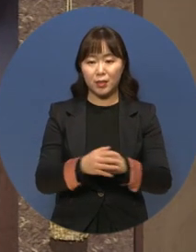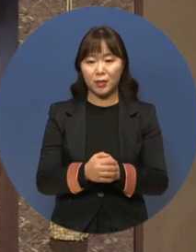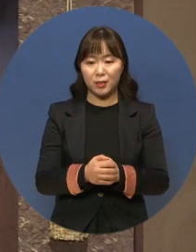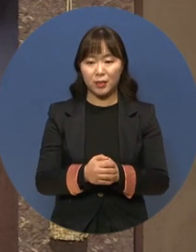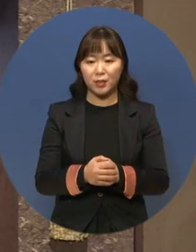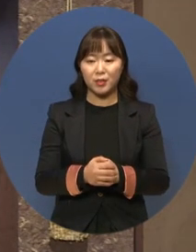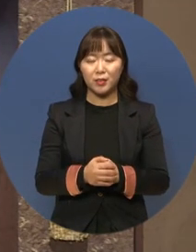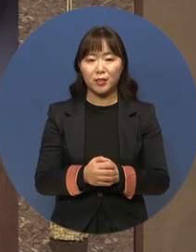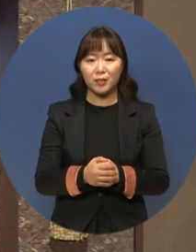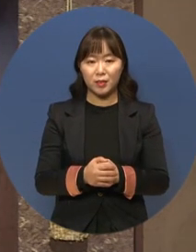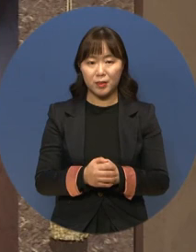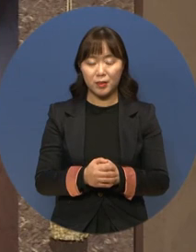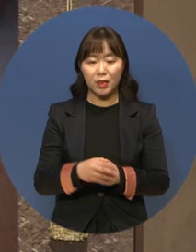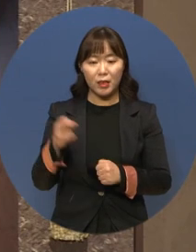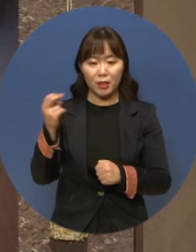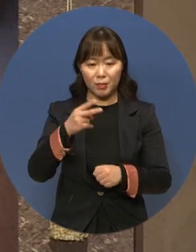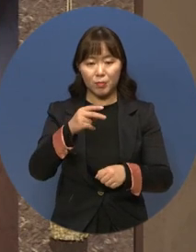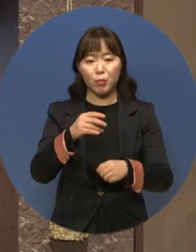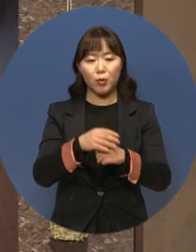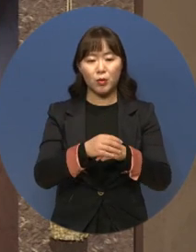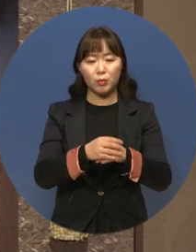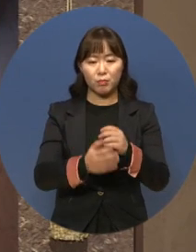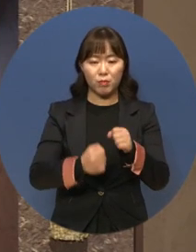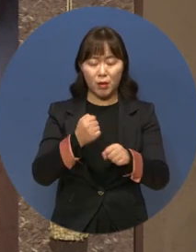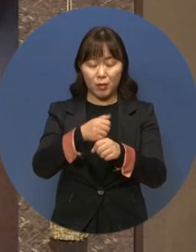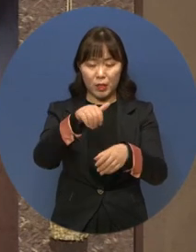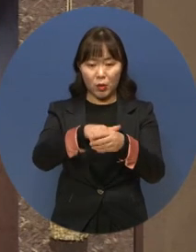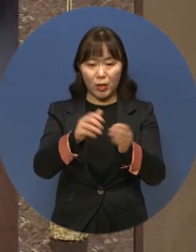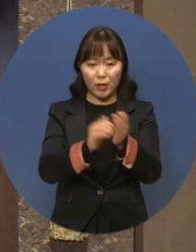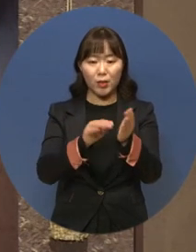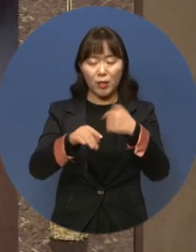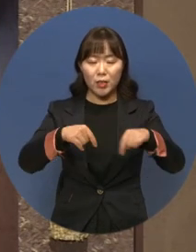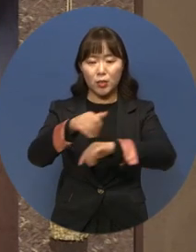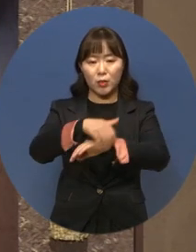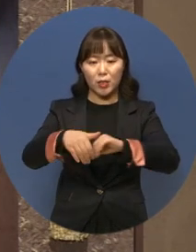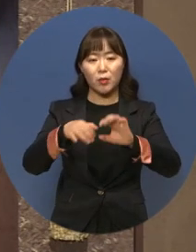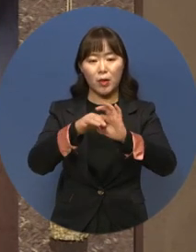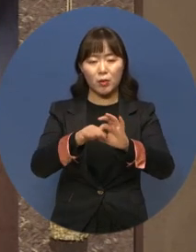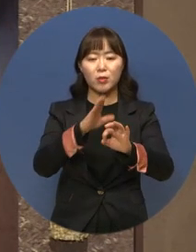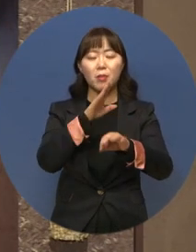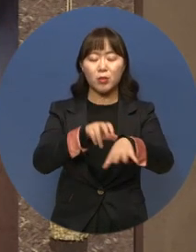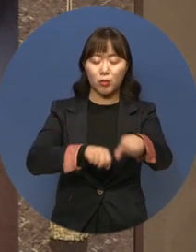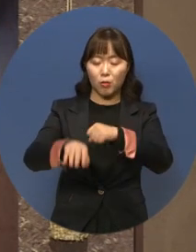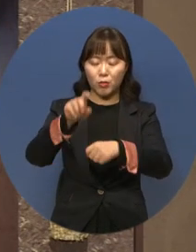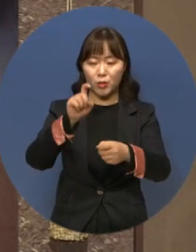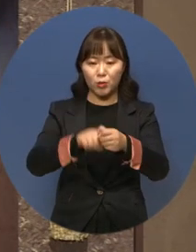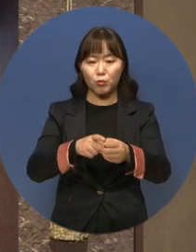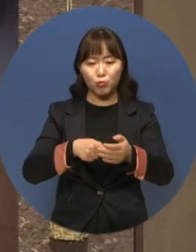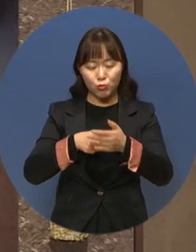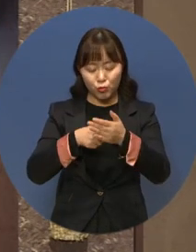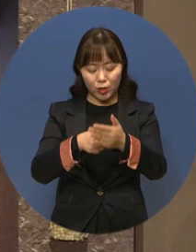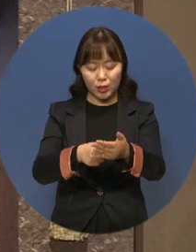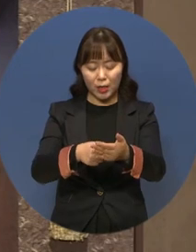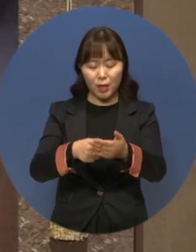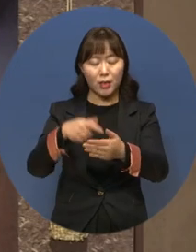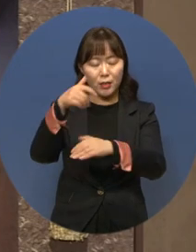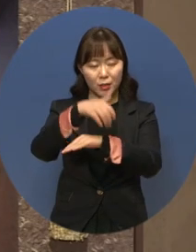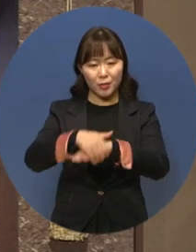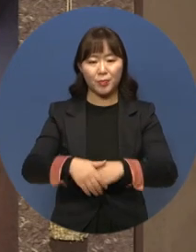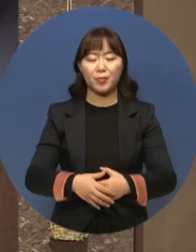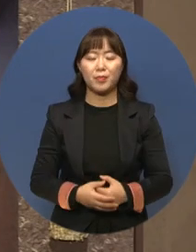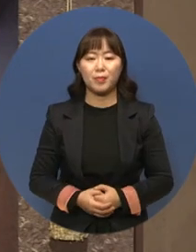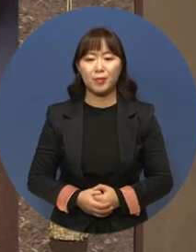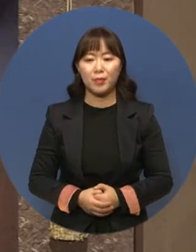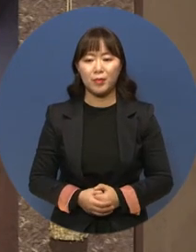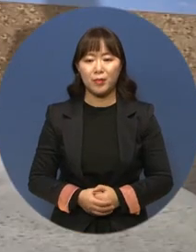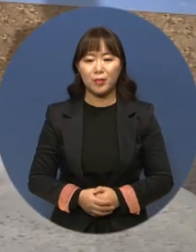이번 그 재보궐 선거 끝나고 또 정책 부분은 아주 적극적으로 이렇게 추진해 나갈 그런